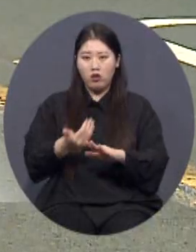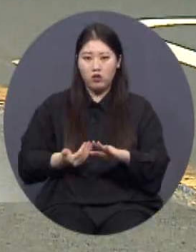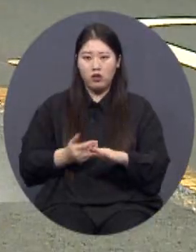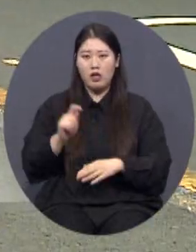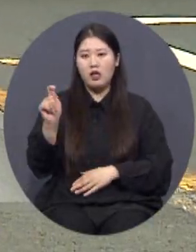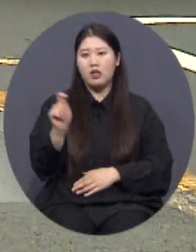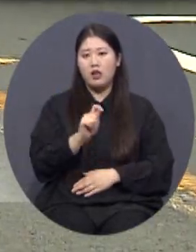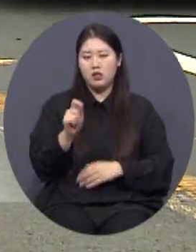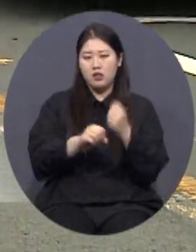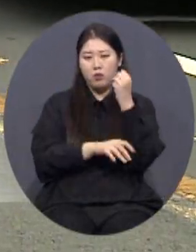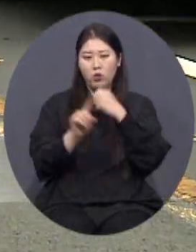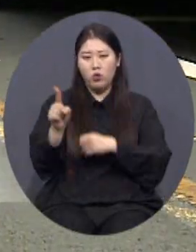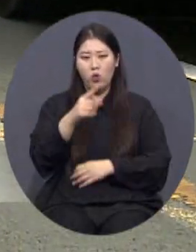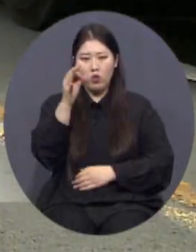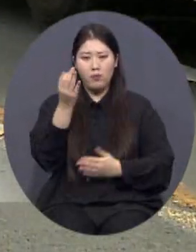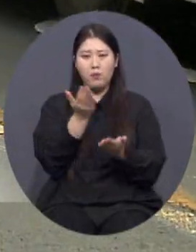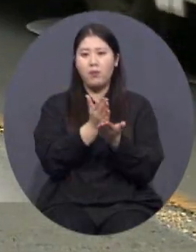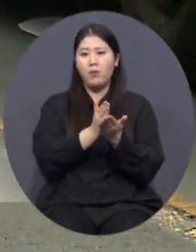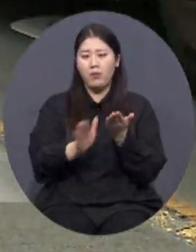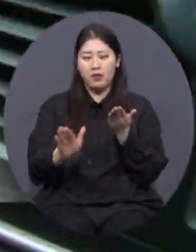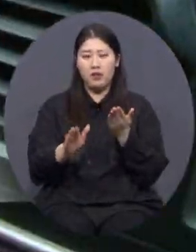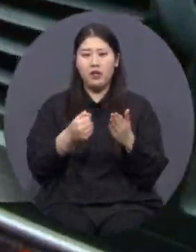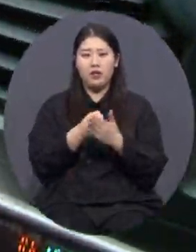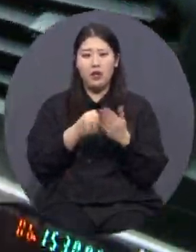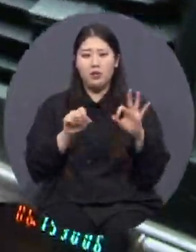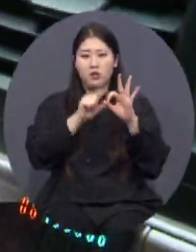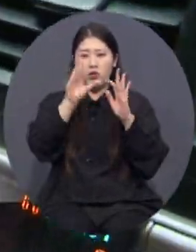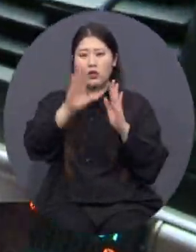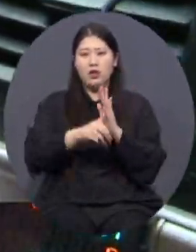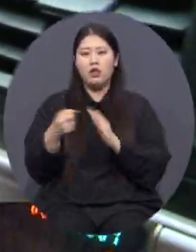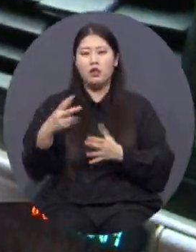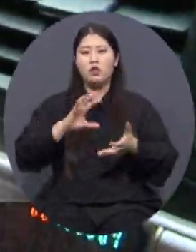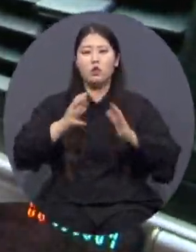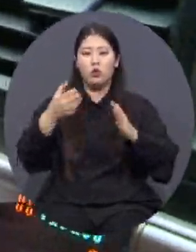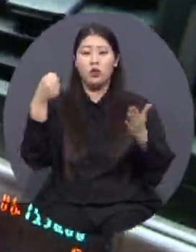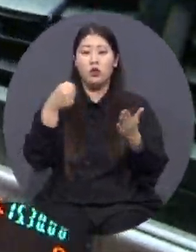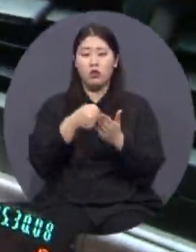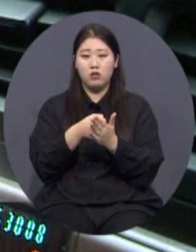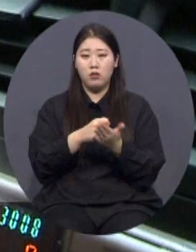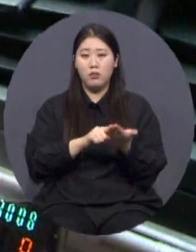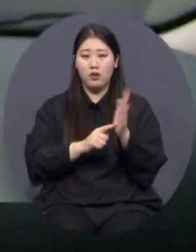기본 요금을 올리는 것은 시기상조라며 다음 달 재논의하기로 했습니다.